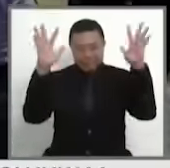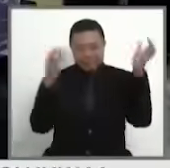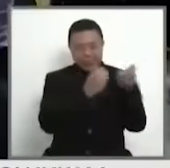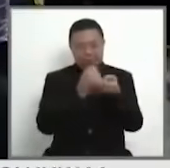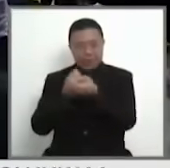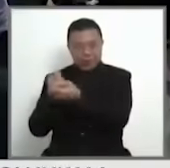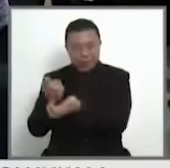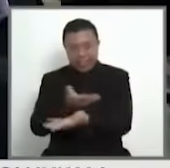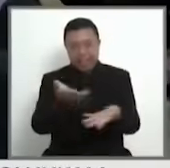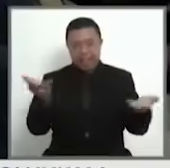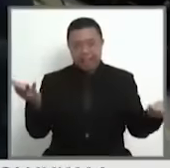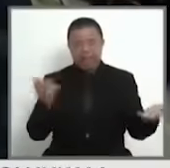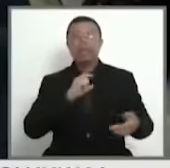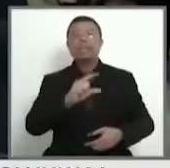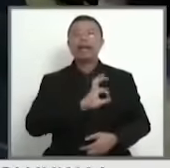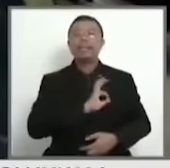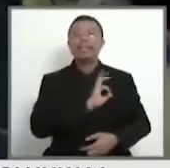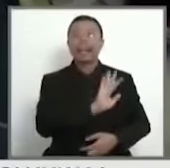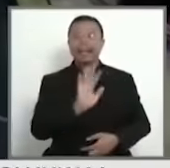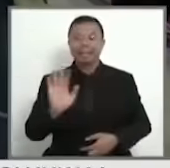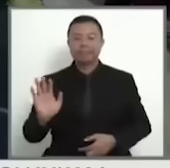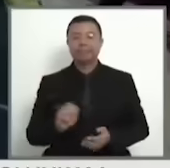apresiasi-ginya kepadaon